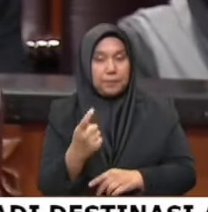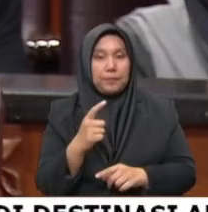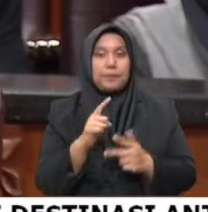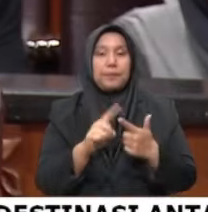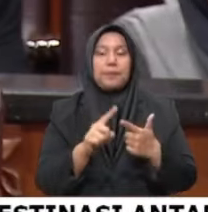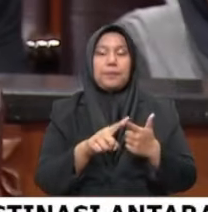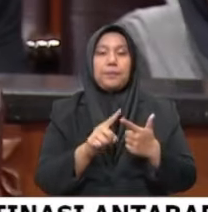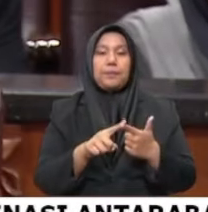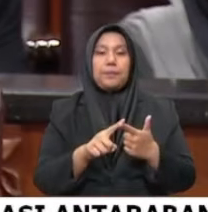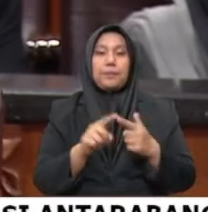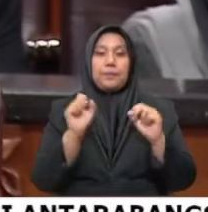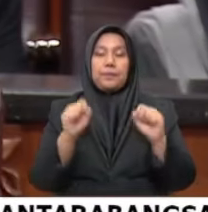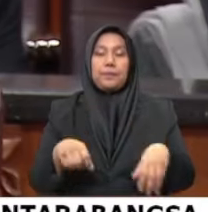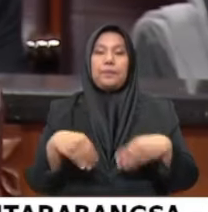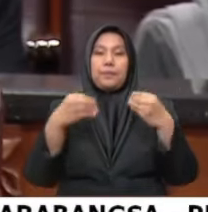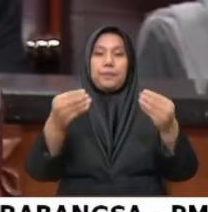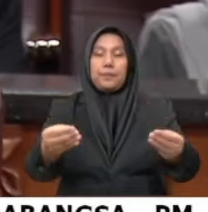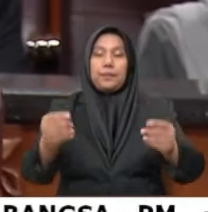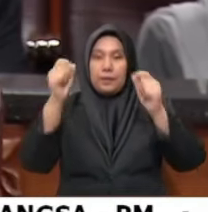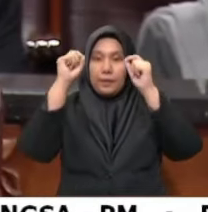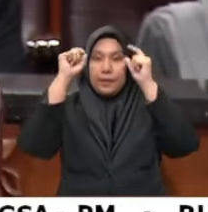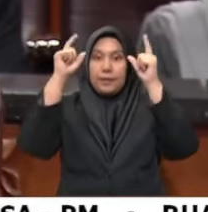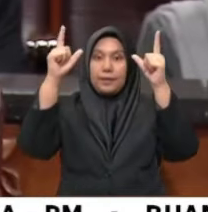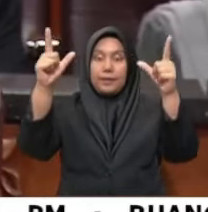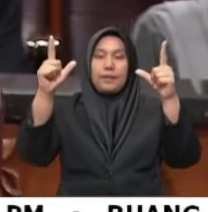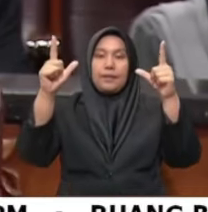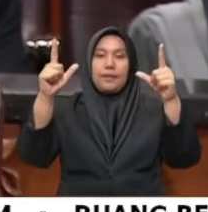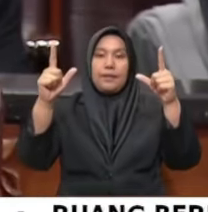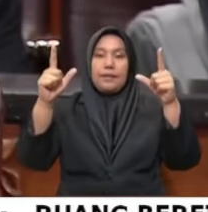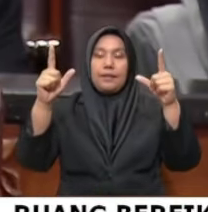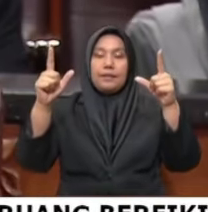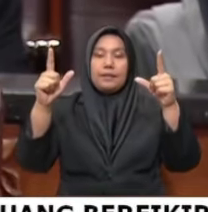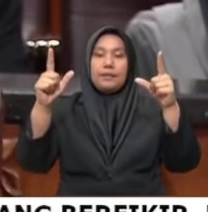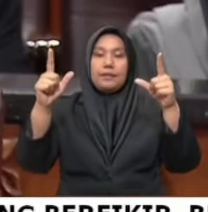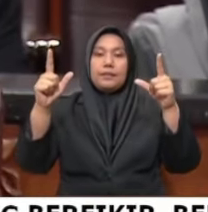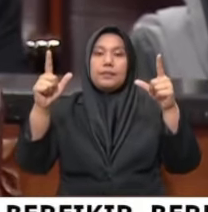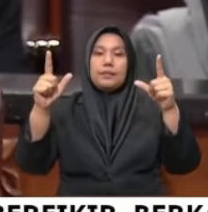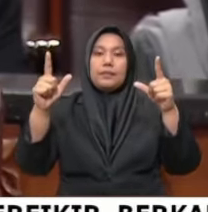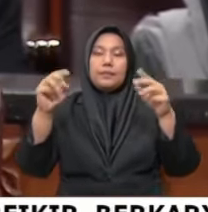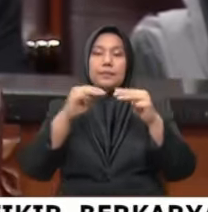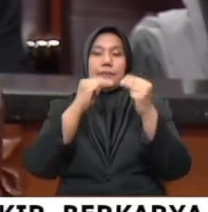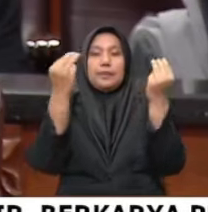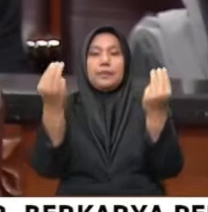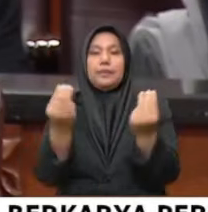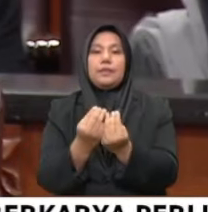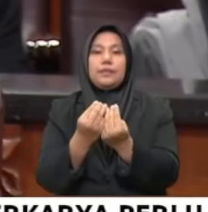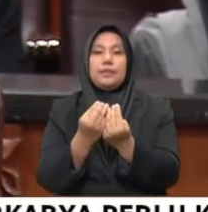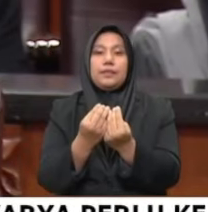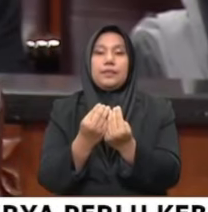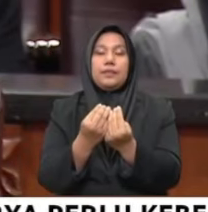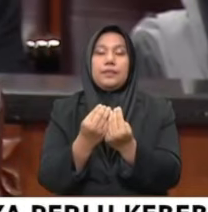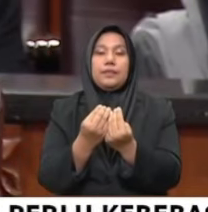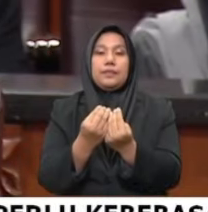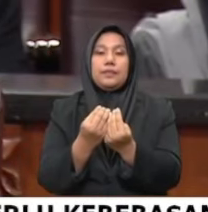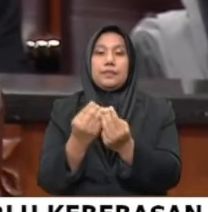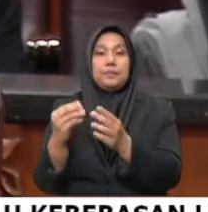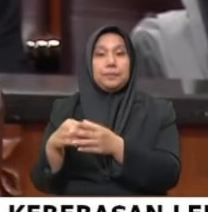juga, bagaimana kita boleh memberikan kesedaran terutamanya kepada masyarakat kita dan juga masyarakat di luar